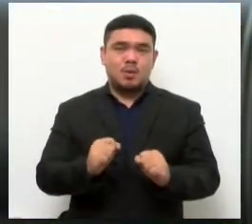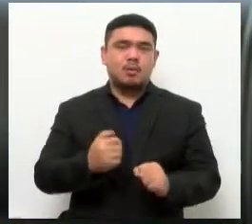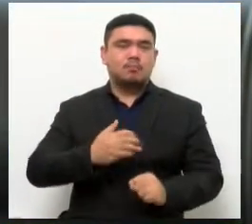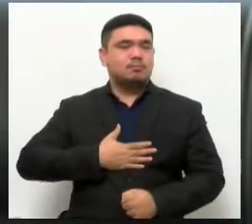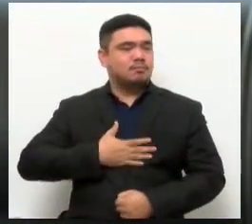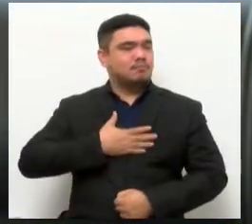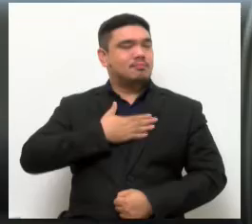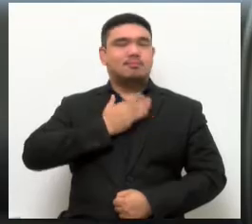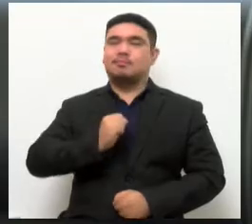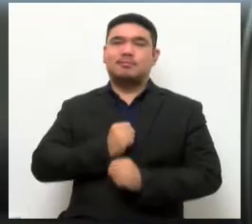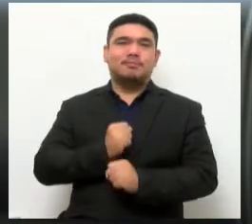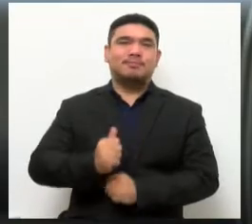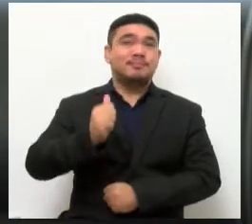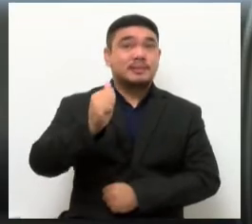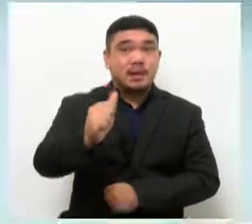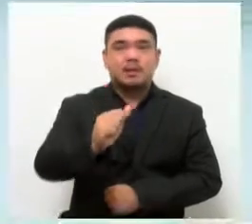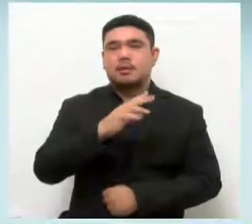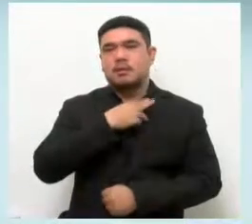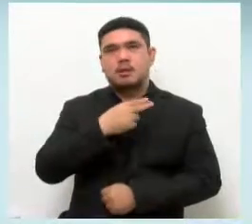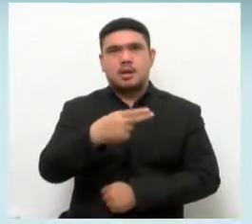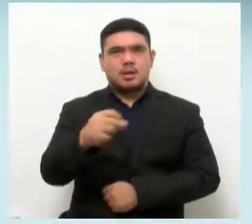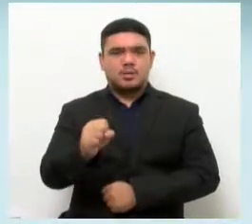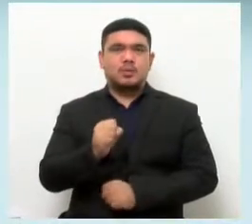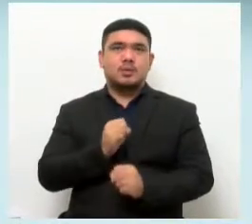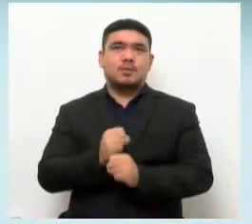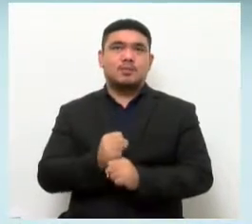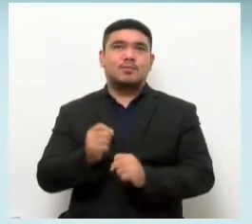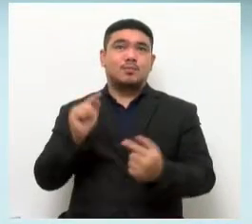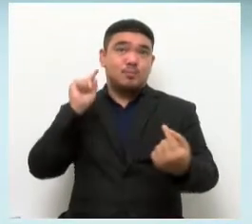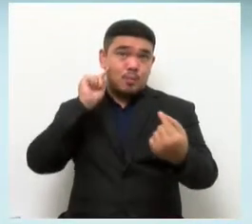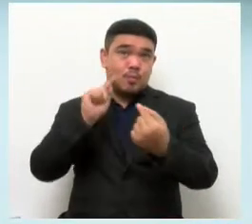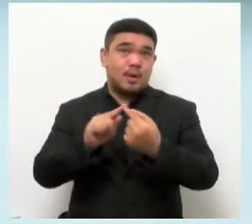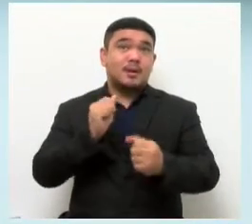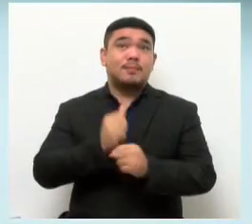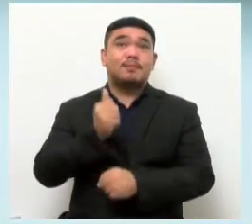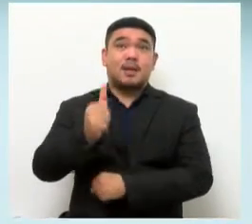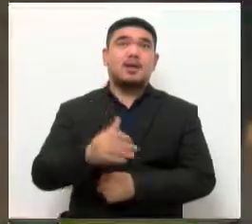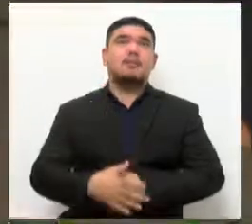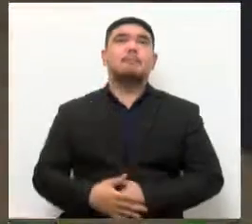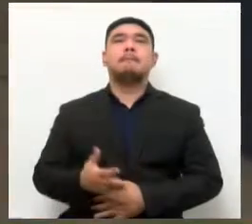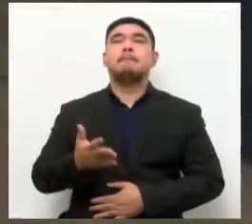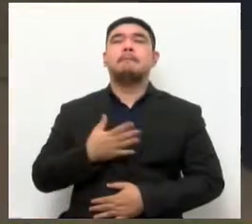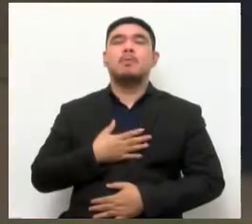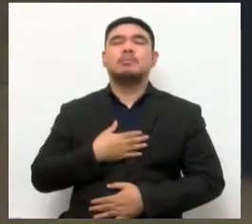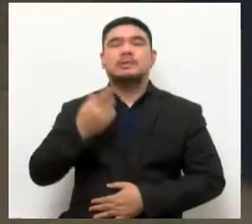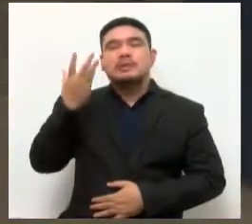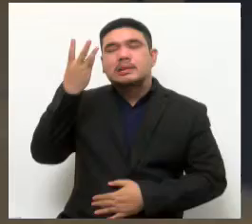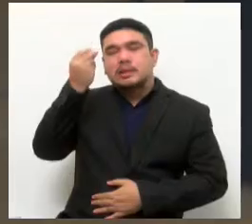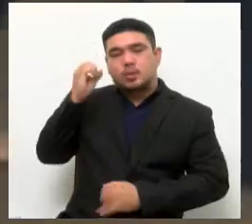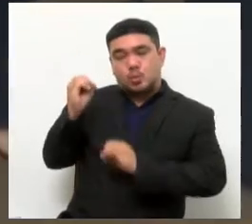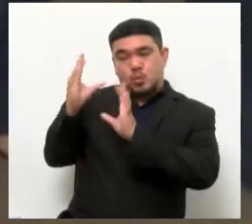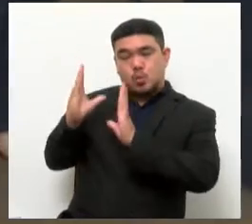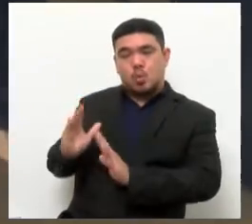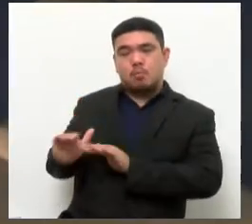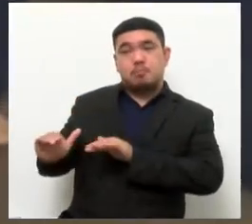กันซึ่งก็สอดคล้องกับการเรียนรู้แบบ Active Learning ครับกระผมมีความเห็นว่าการพัฒนาครูให้มีความพร้อม